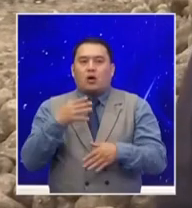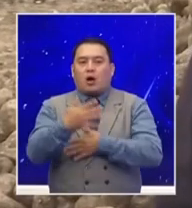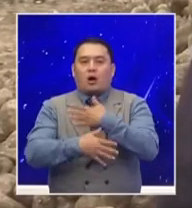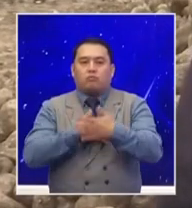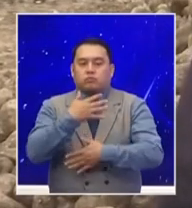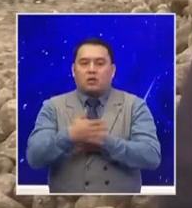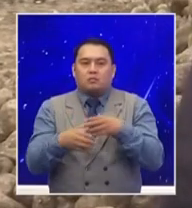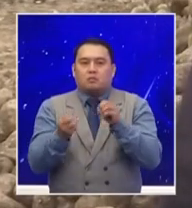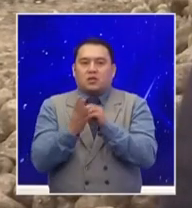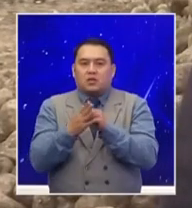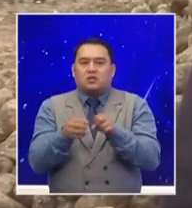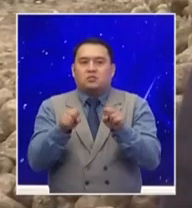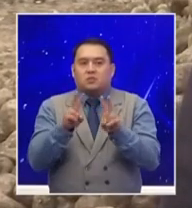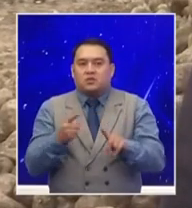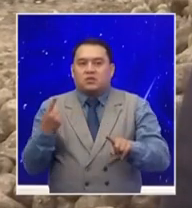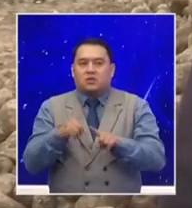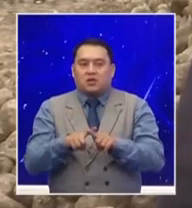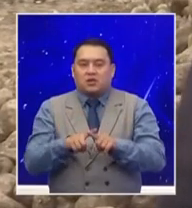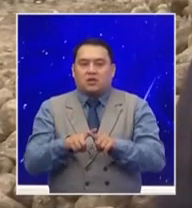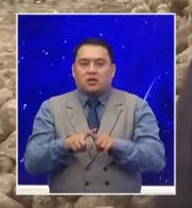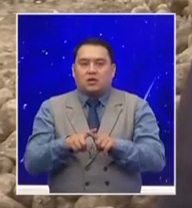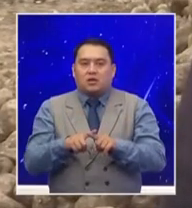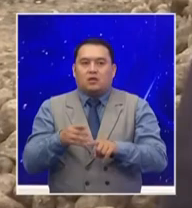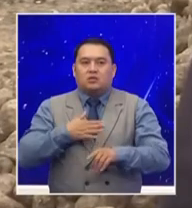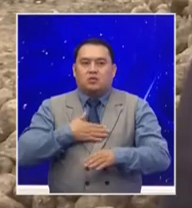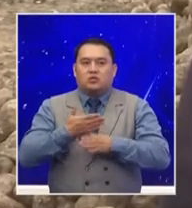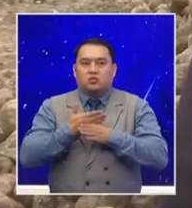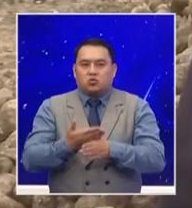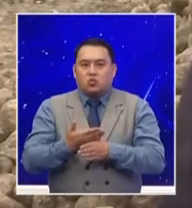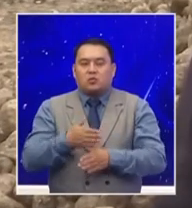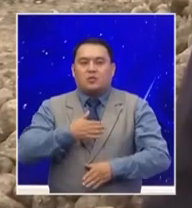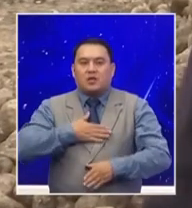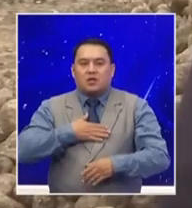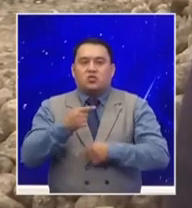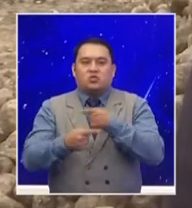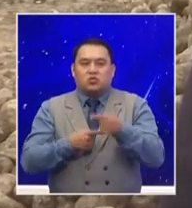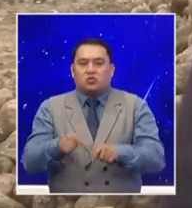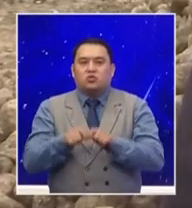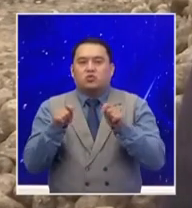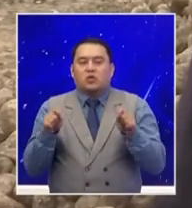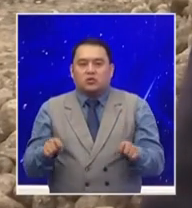15 сельхозтехники набрали через СЗЦ. Конечно, благодаря СЗЦ и